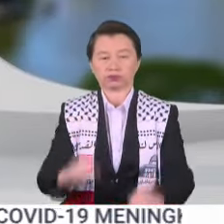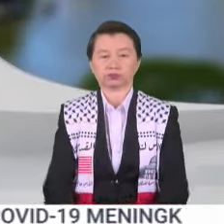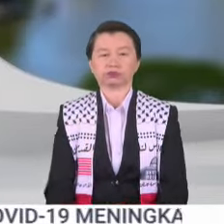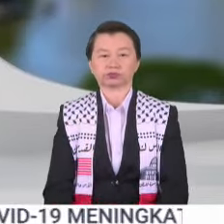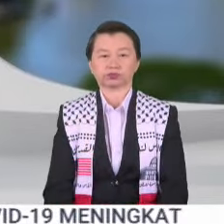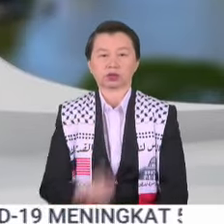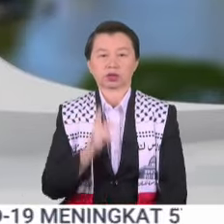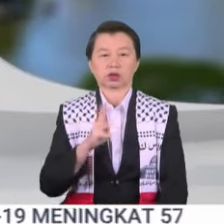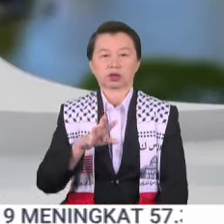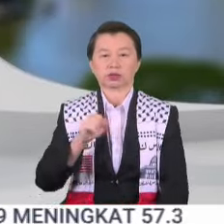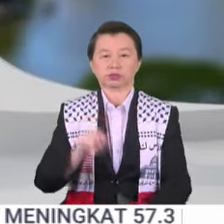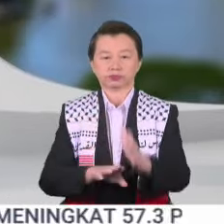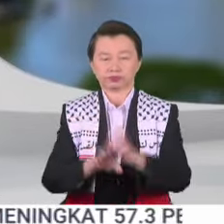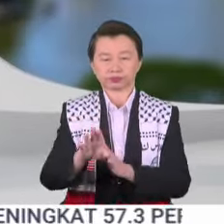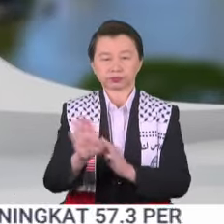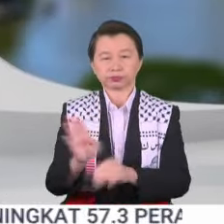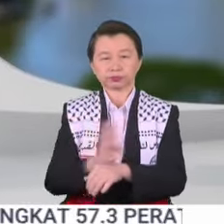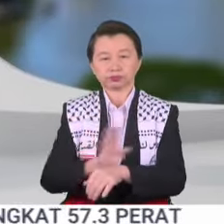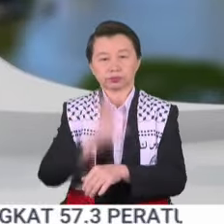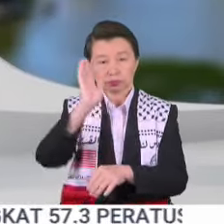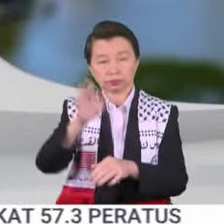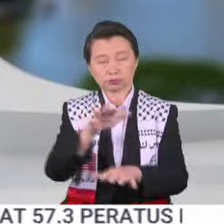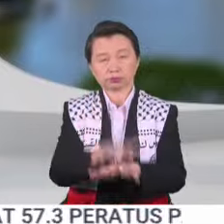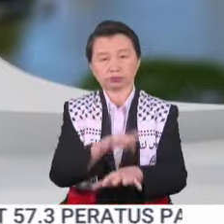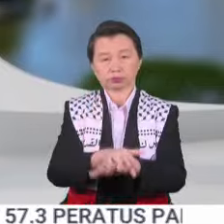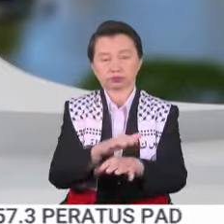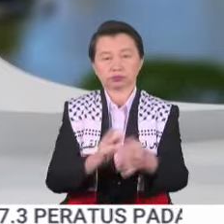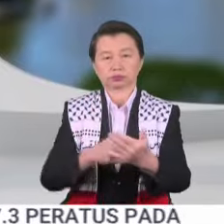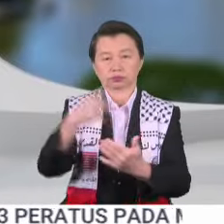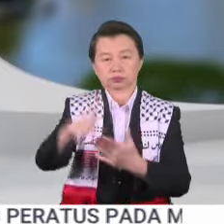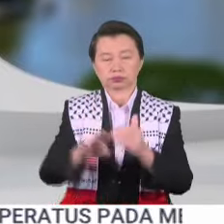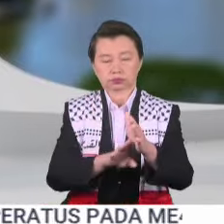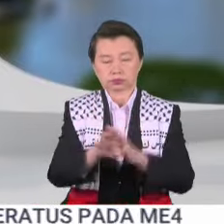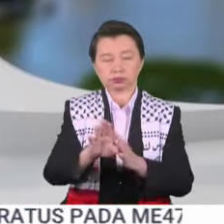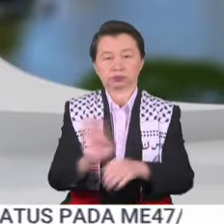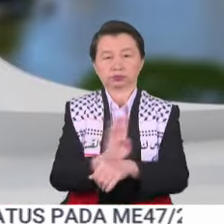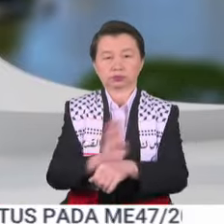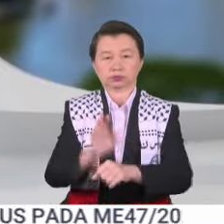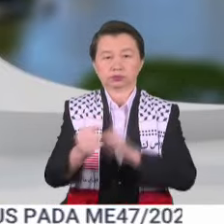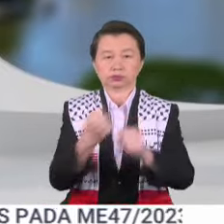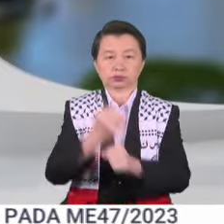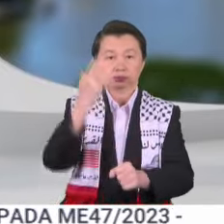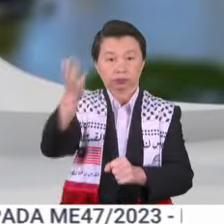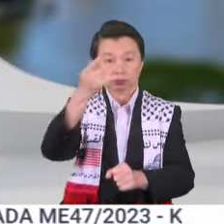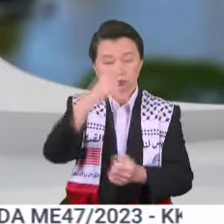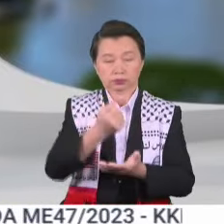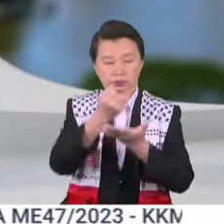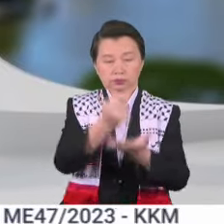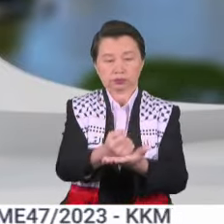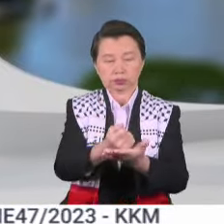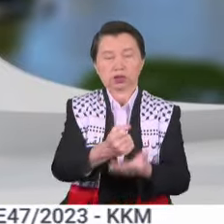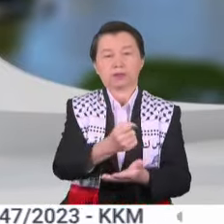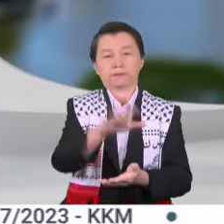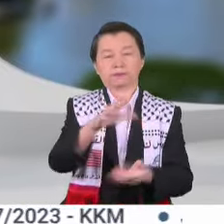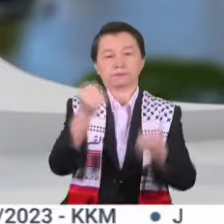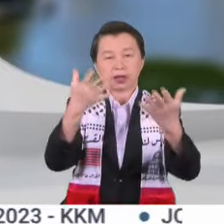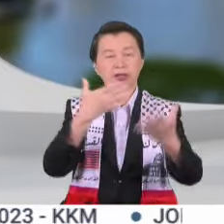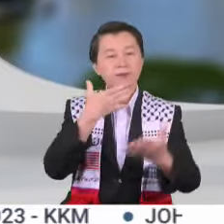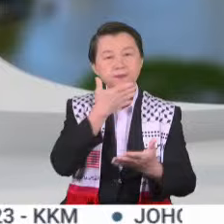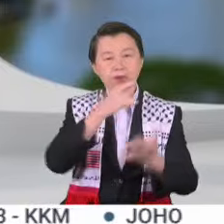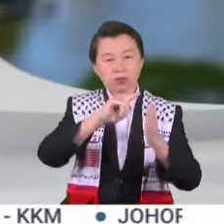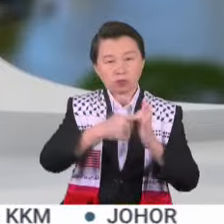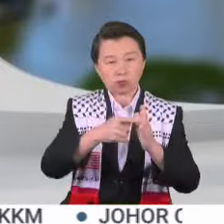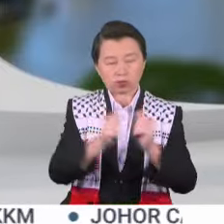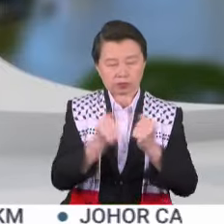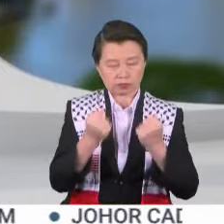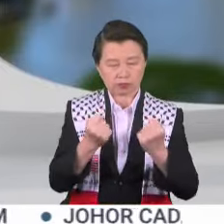Kementerian Belia, Sukan dan Pembangunan Usahawan akan merancangkan lagi program pembangunan usahawan tahun depan bagi membantu lebih ramai belia memula